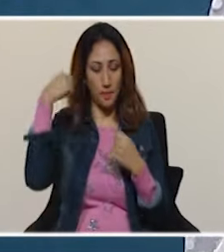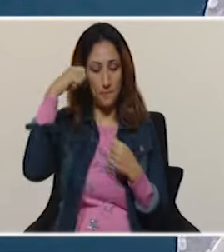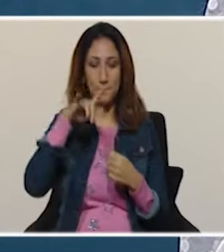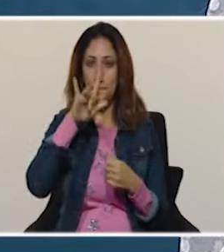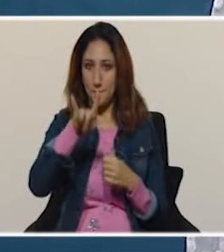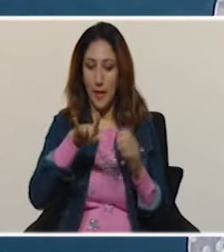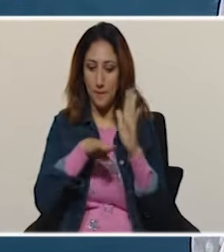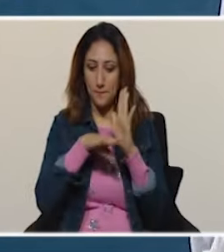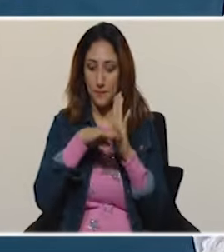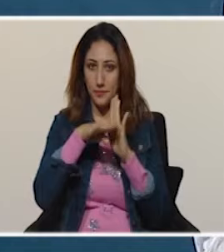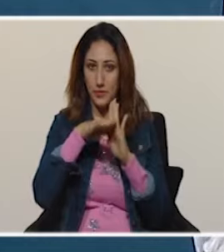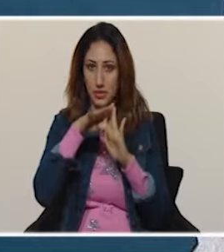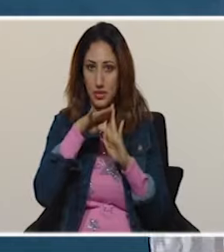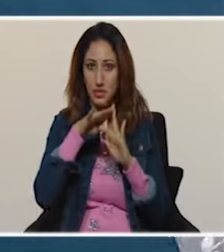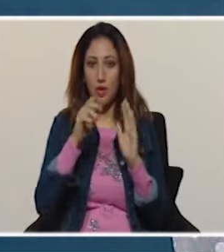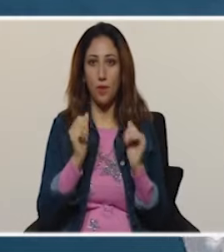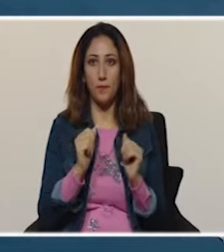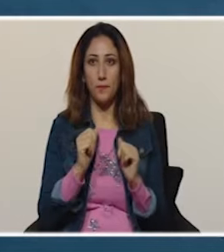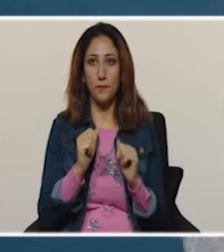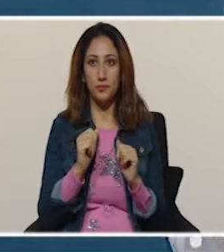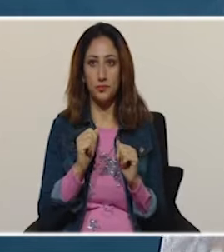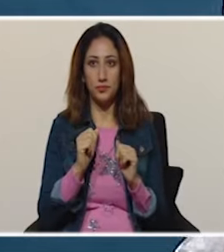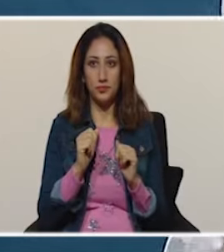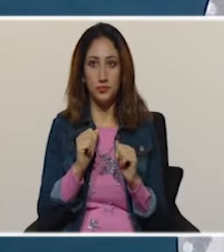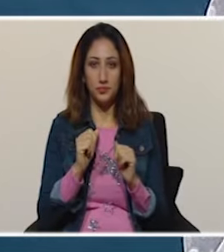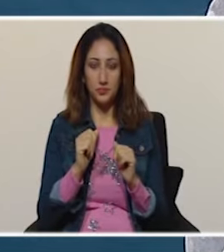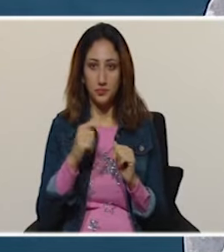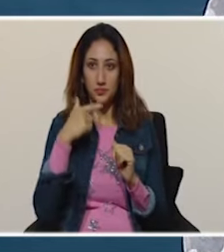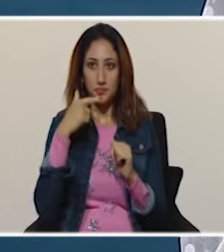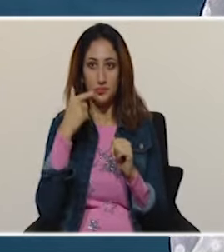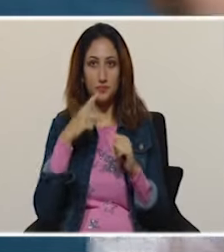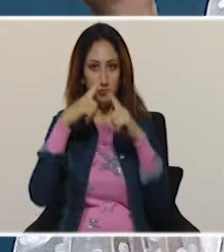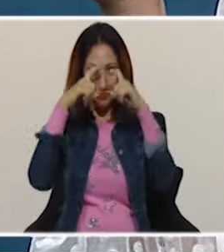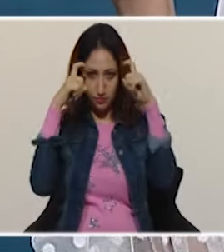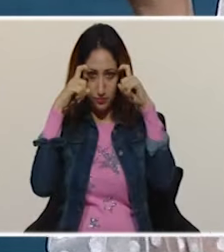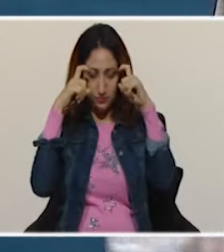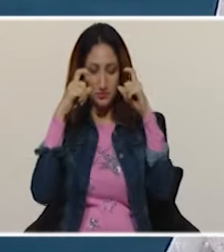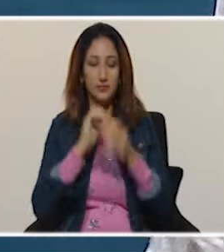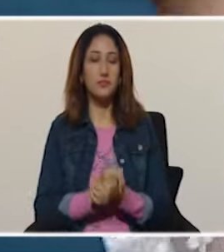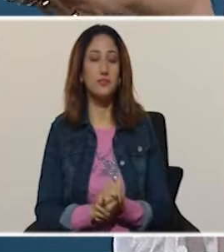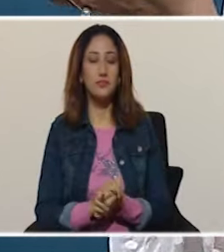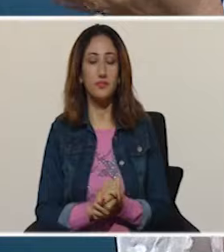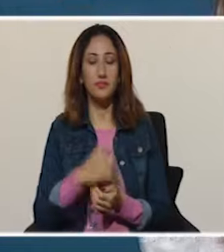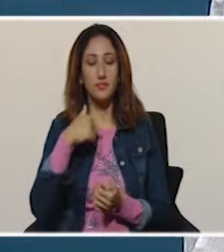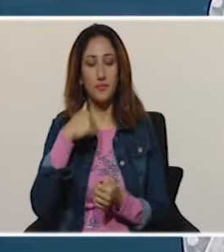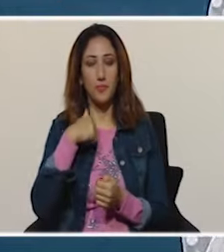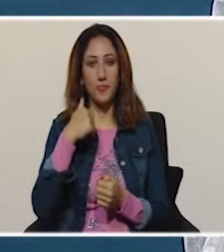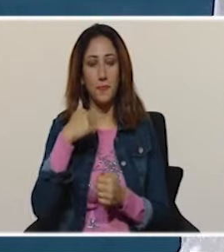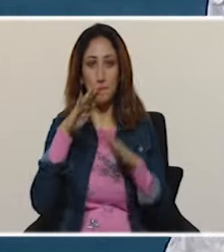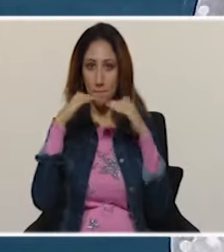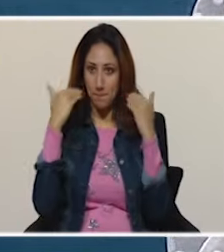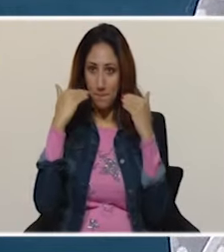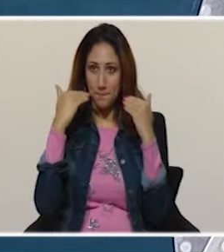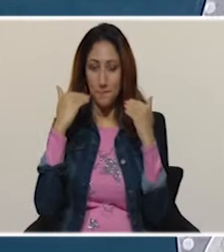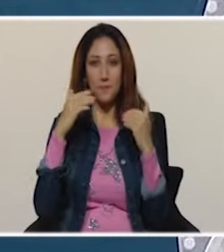النظام جدا وهيك عاقده الحاجبين دائما، ولكن طبعا موجود نجمين من الكوميديا او